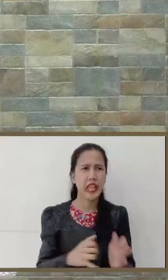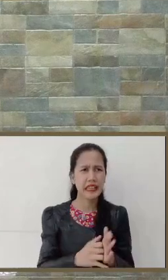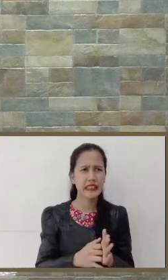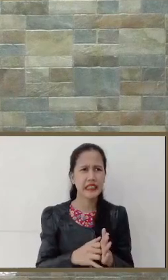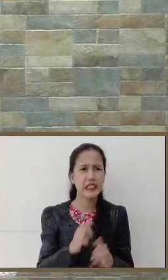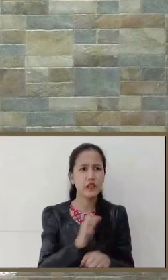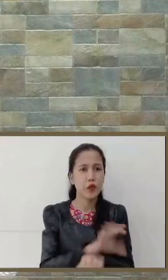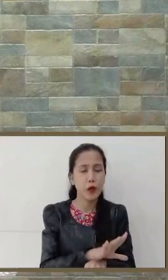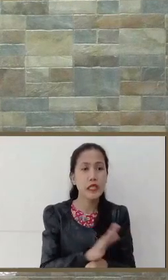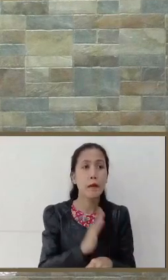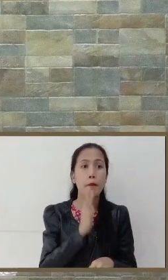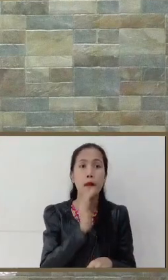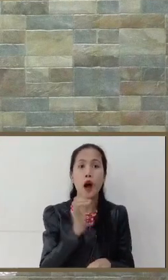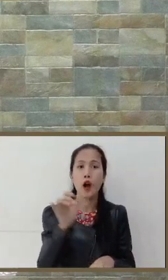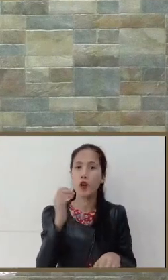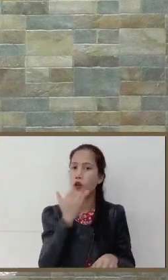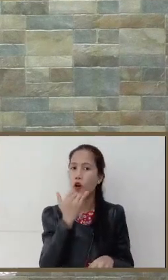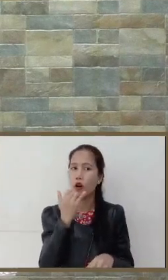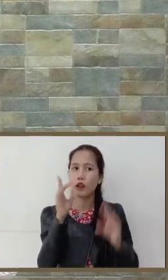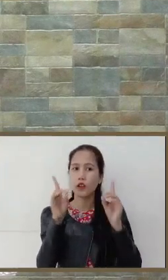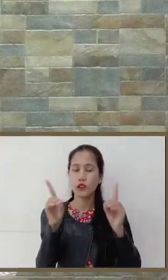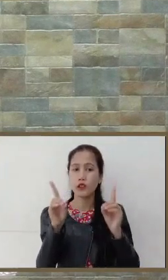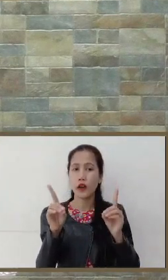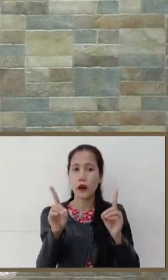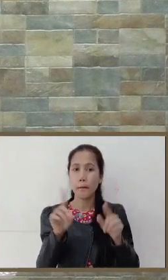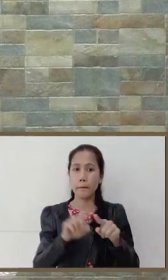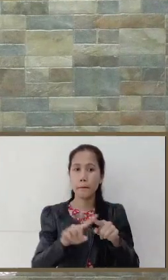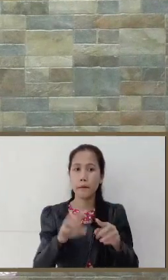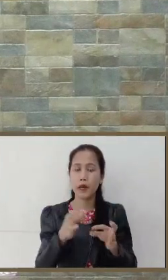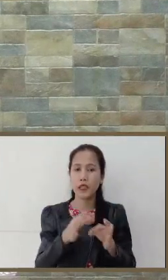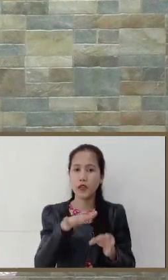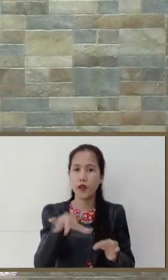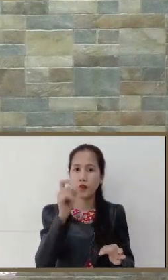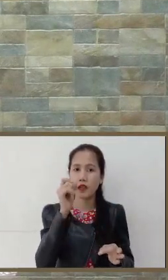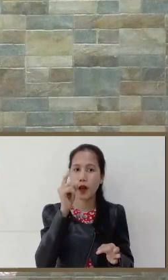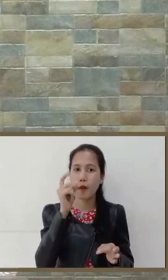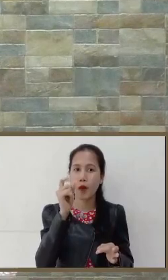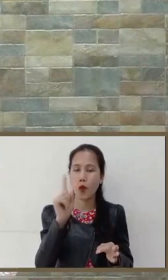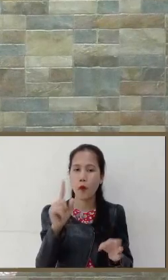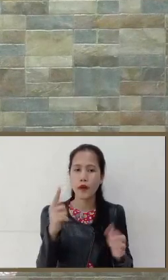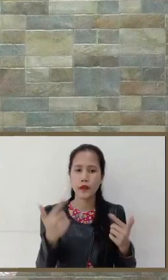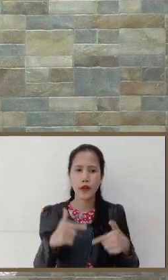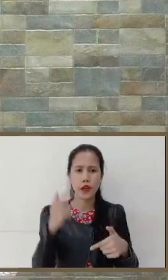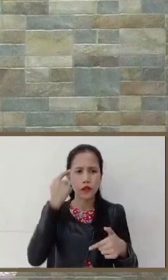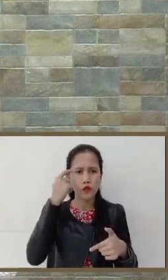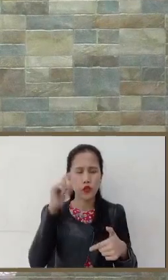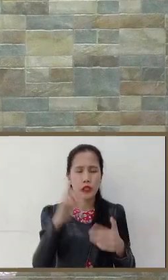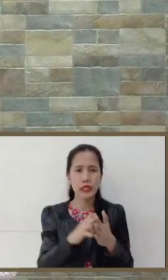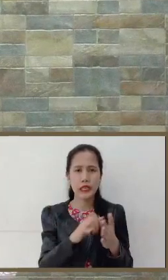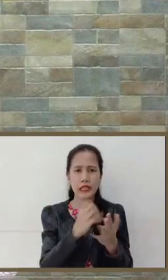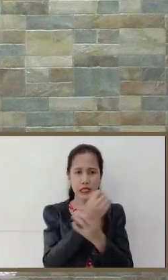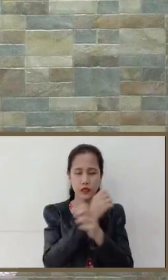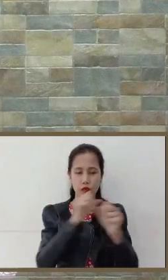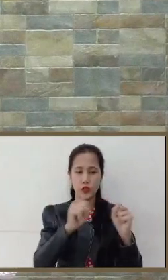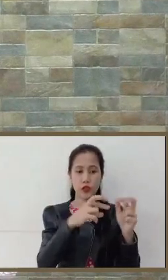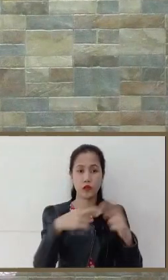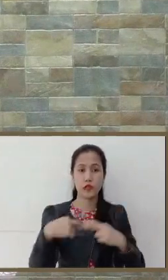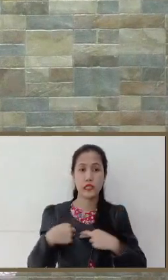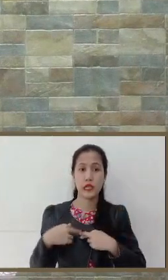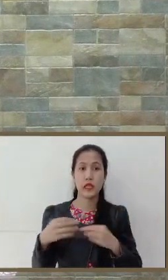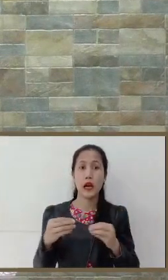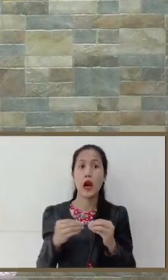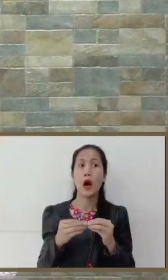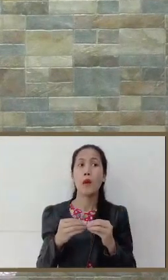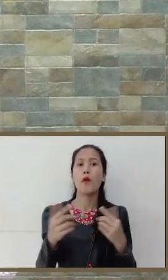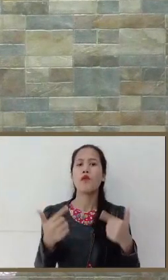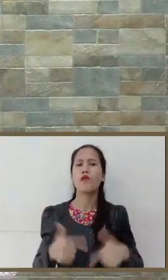unang-unang pinaglalaban ang Panginoon si Apostol Pablo sa kanila, yung kanilang kaligtasan na natanggap. Yung po ang pinaglalaban ni Apostol